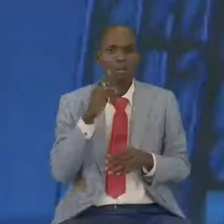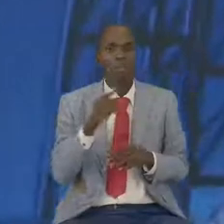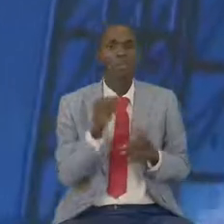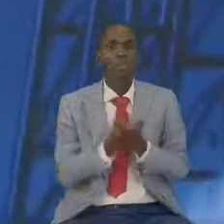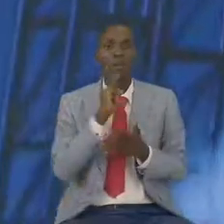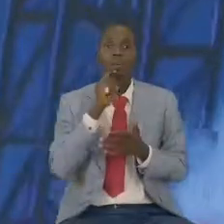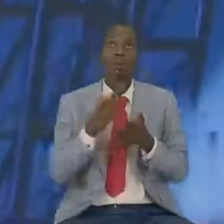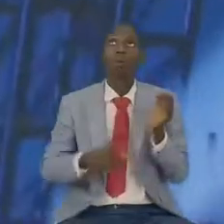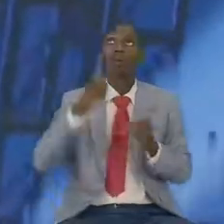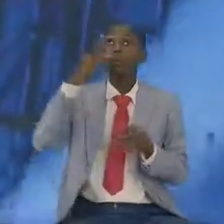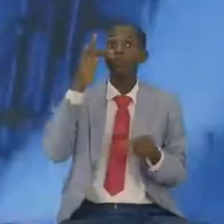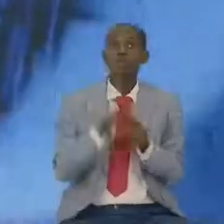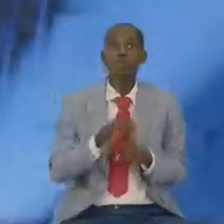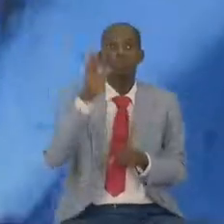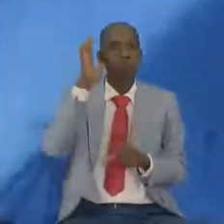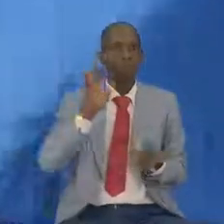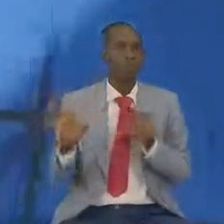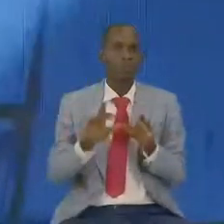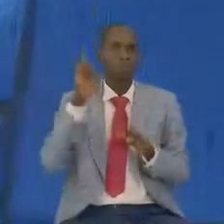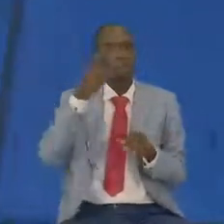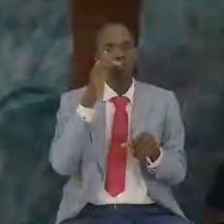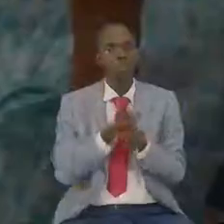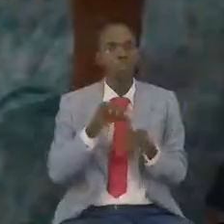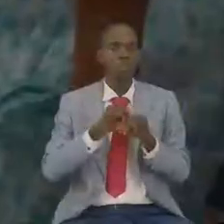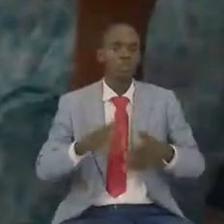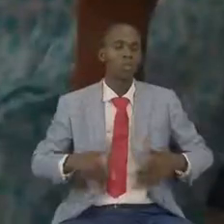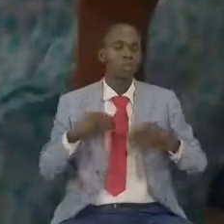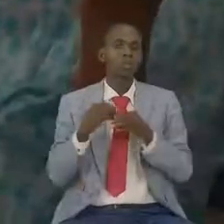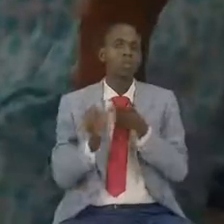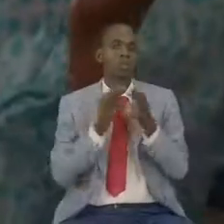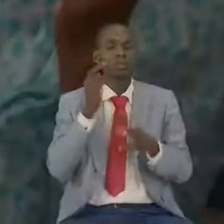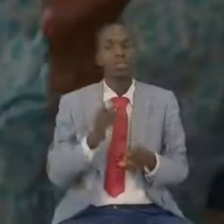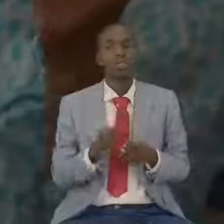a promis et il va l'accomplir dans ta vie au nom de Jésus.